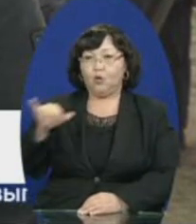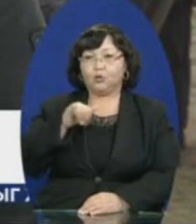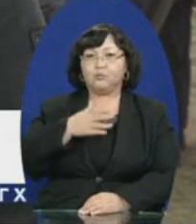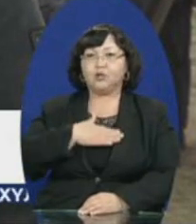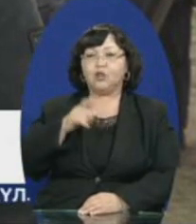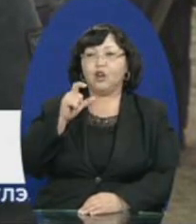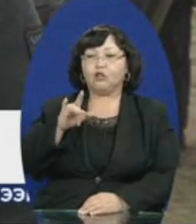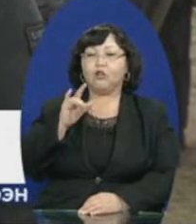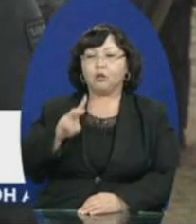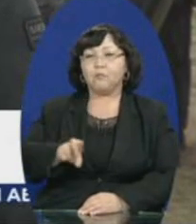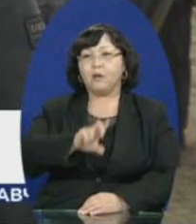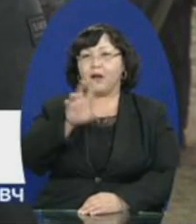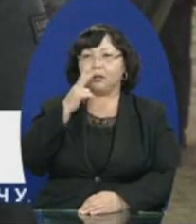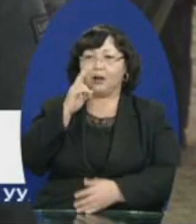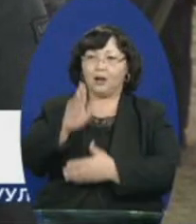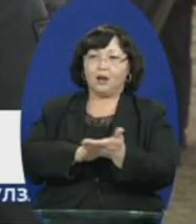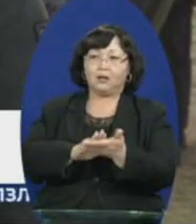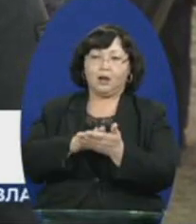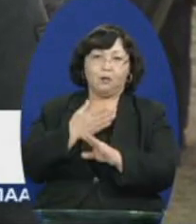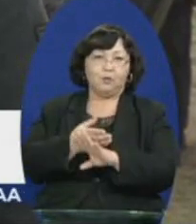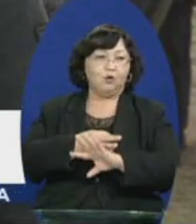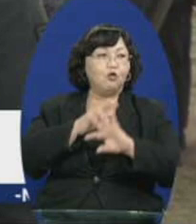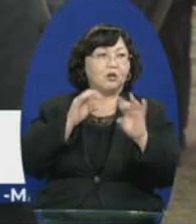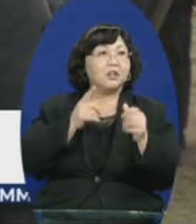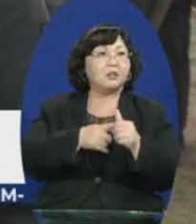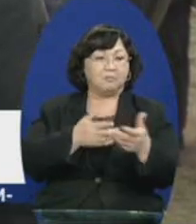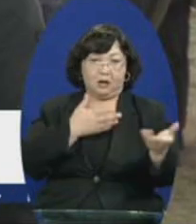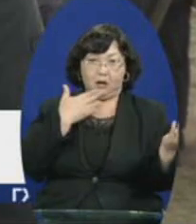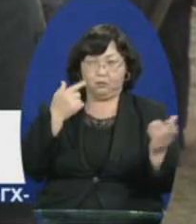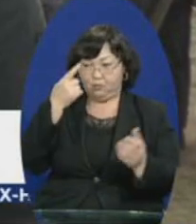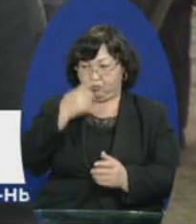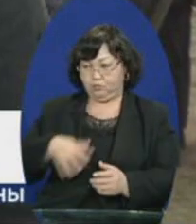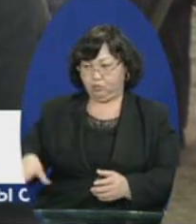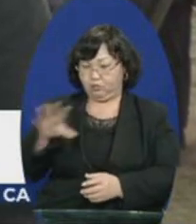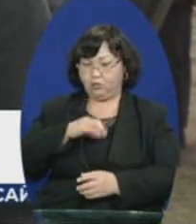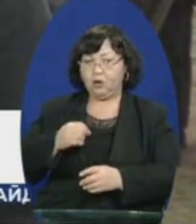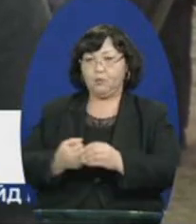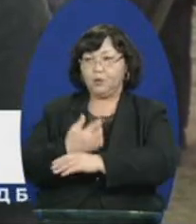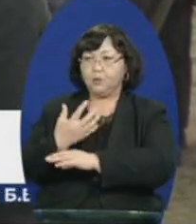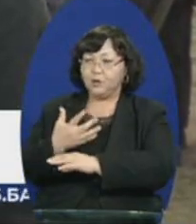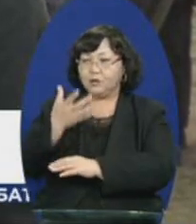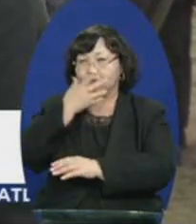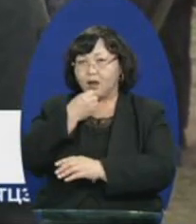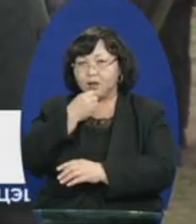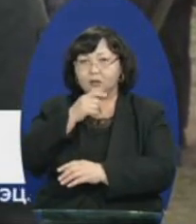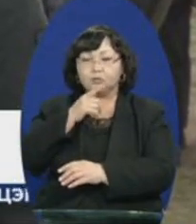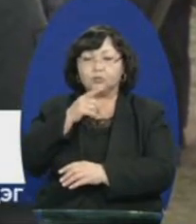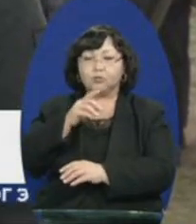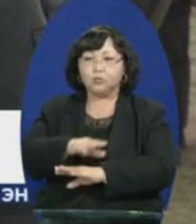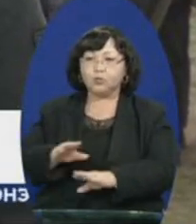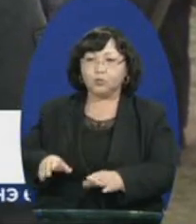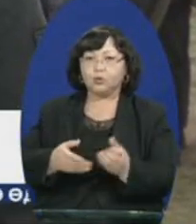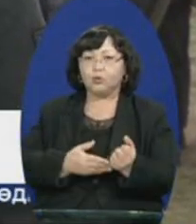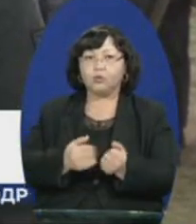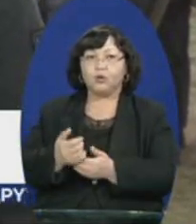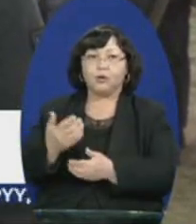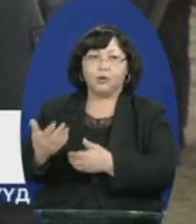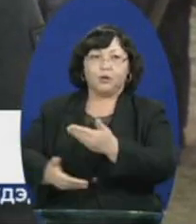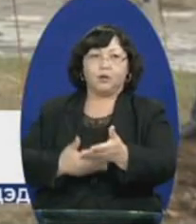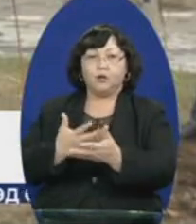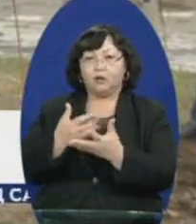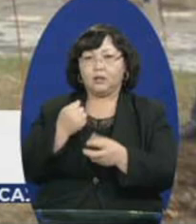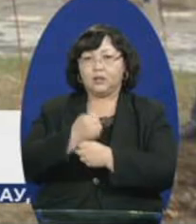тарих хэрэгтэй энэ байгаль эколого одоо сайхан сайн сайхан дараагийнхаа үед өвлүүлж үлдээхэд бол бид бүхэн маш их зүйлийг хийх ёстой гэж ойлгож